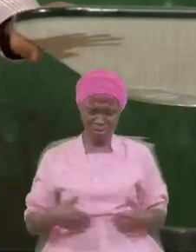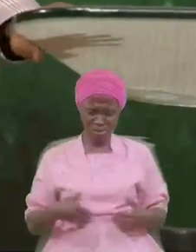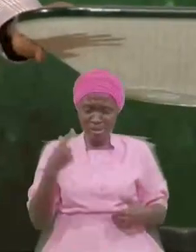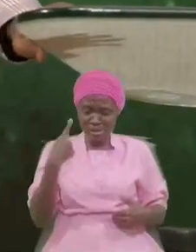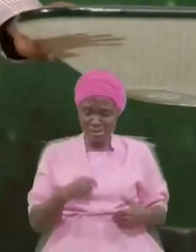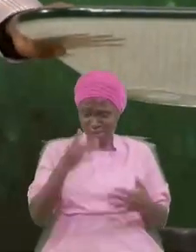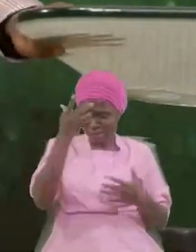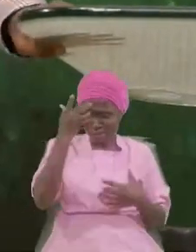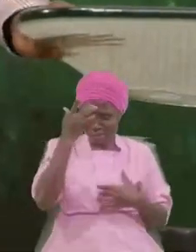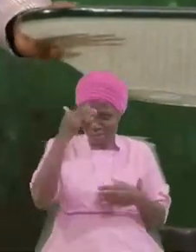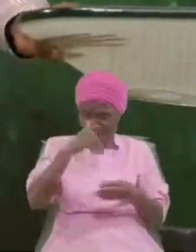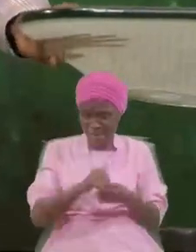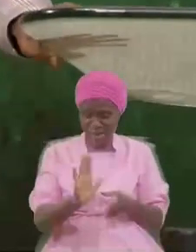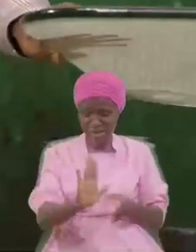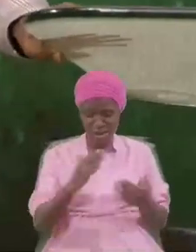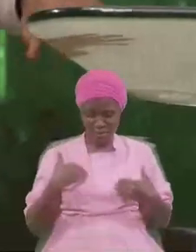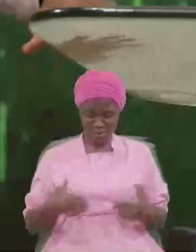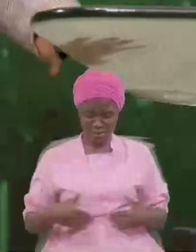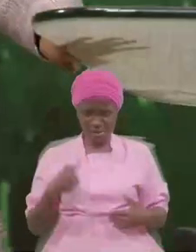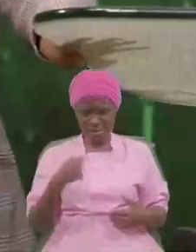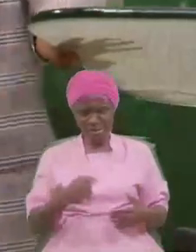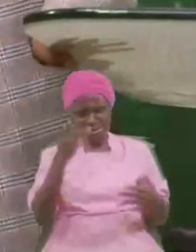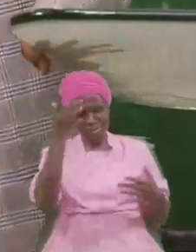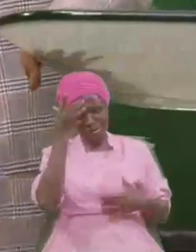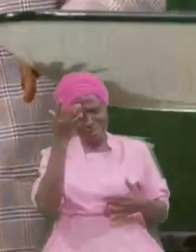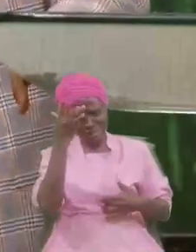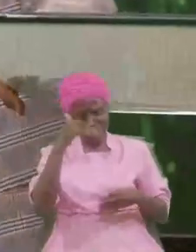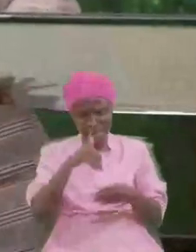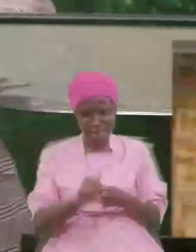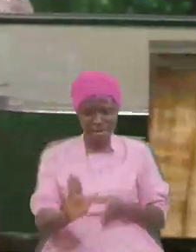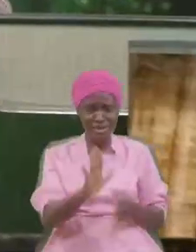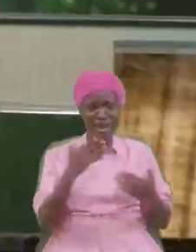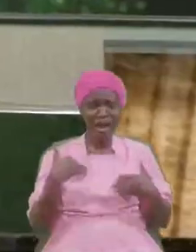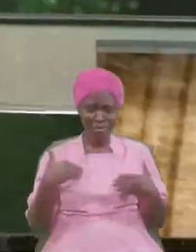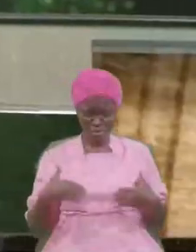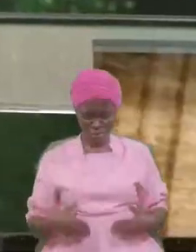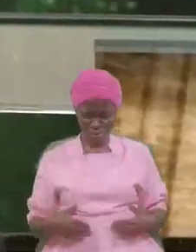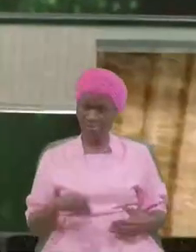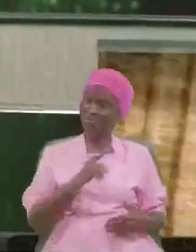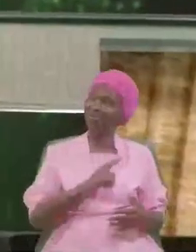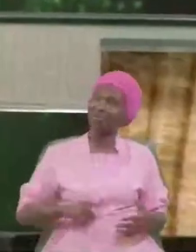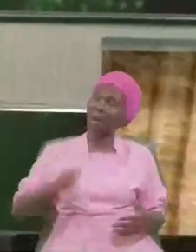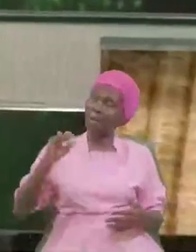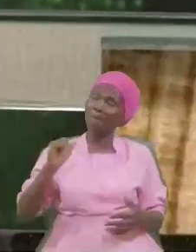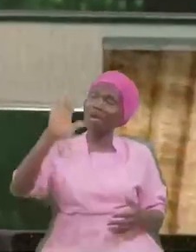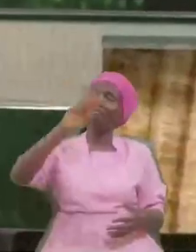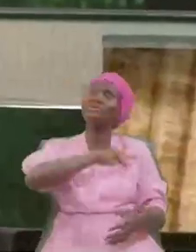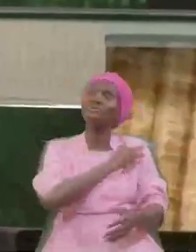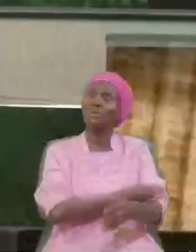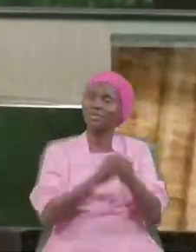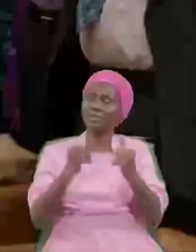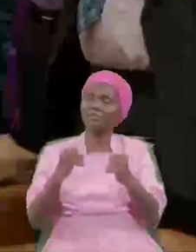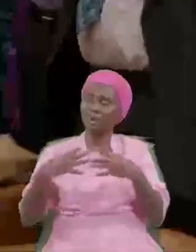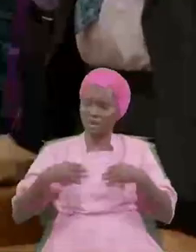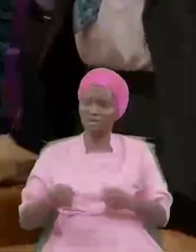dans leur corps, l'infirmité dans leur corps. Seigneur, par ta toute grande puissance, guéris-les